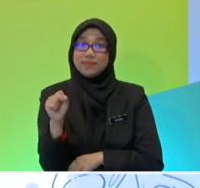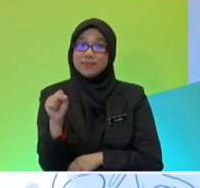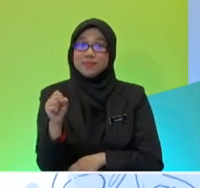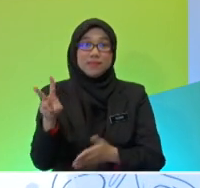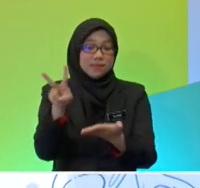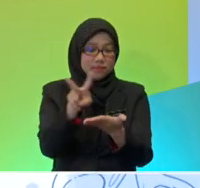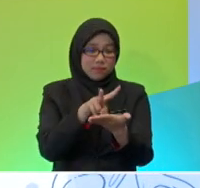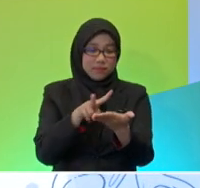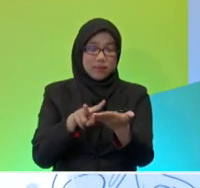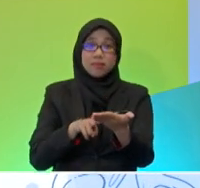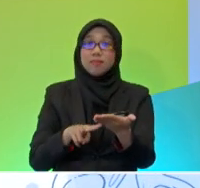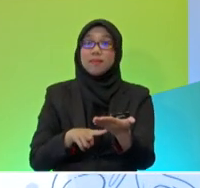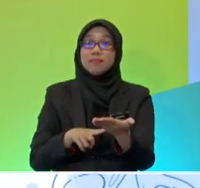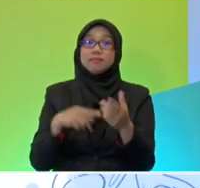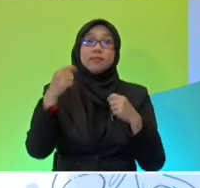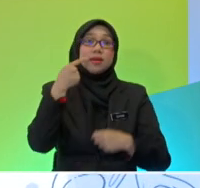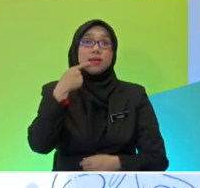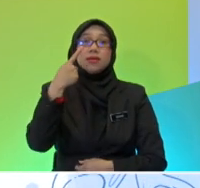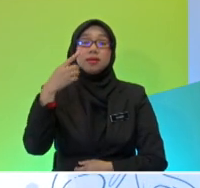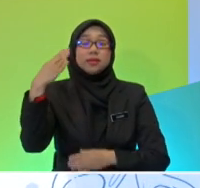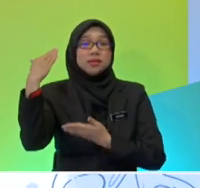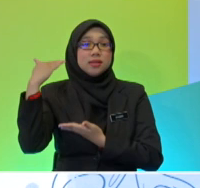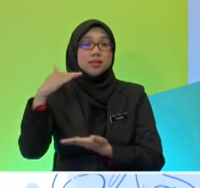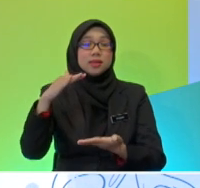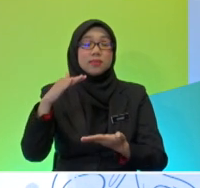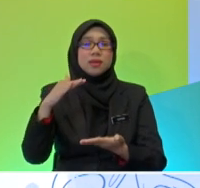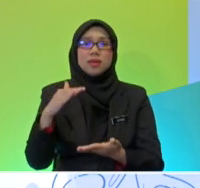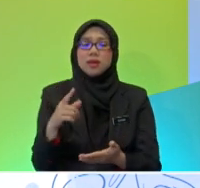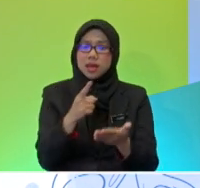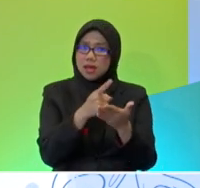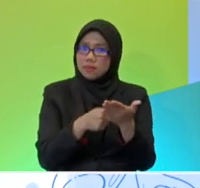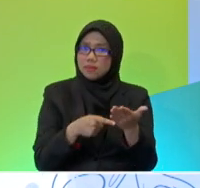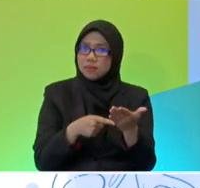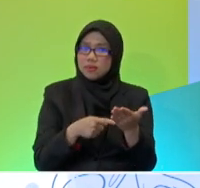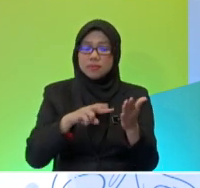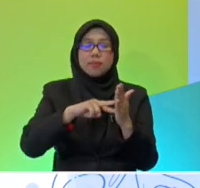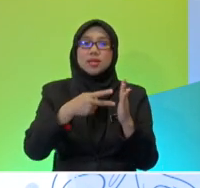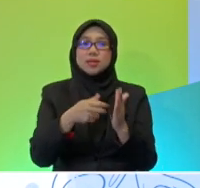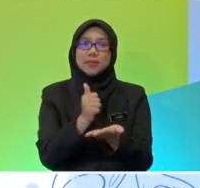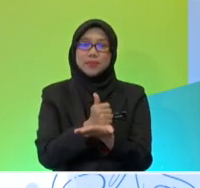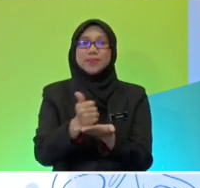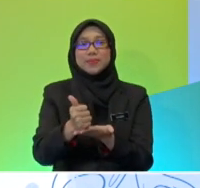bacakan Hadits Nabi yang menciptakan tentang sifat amanah ah